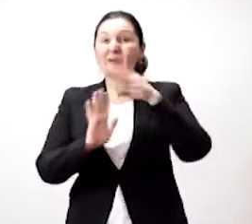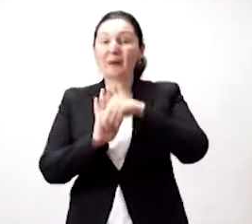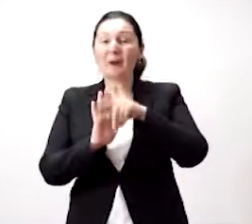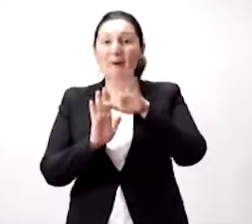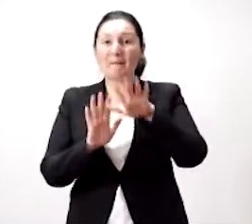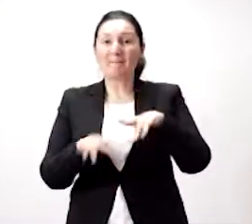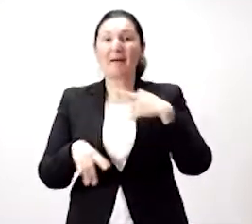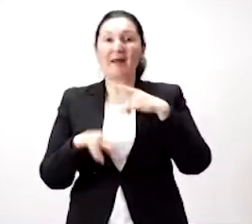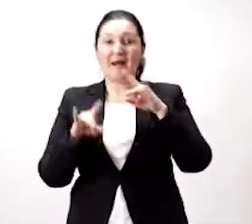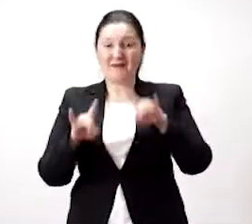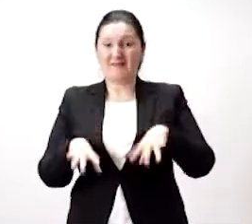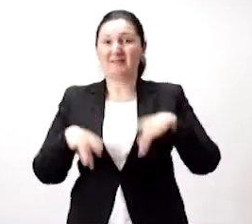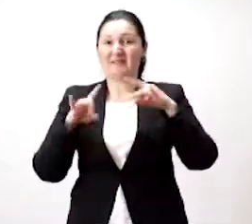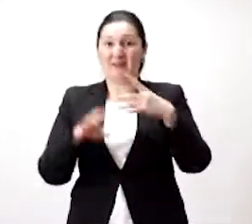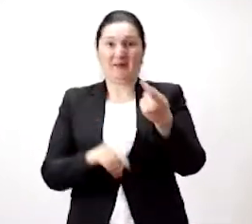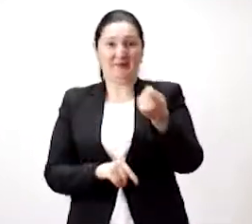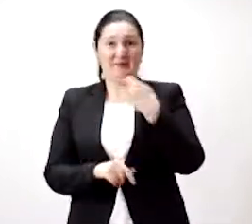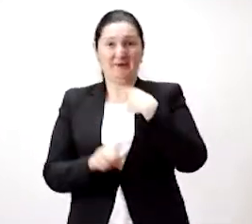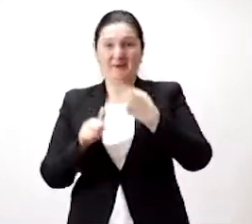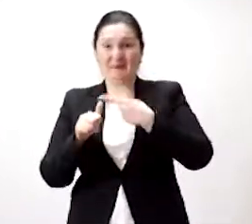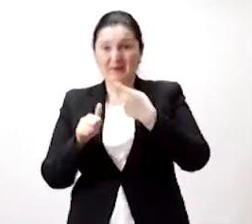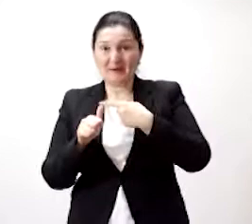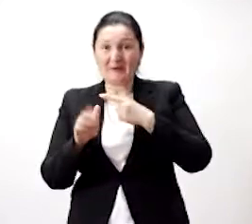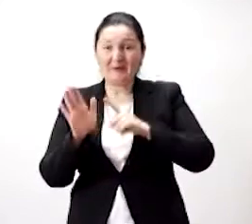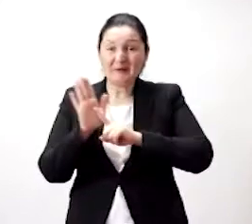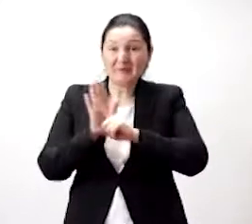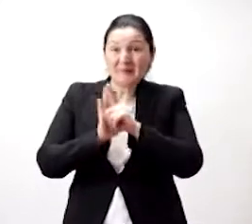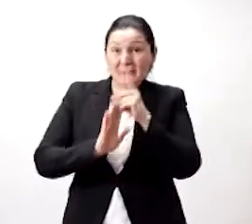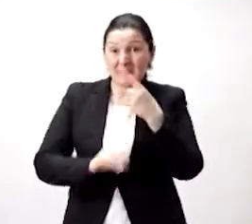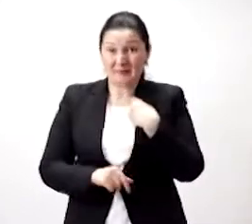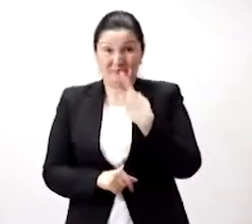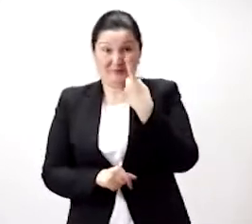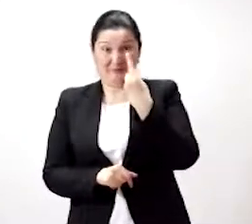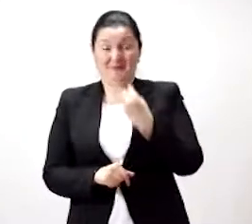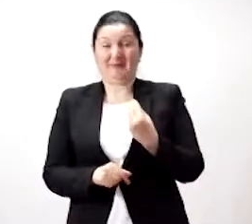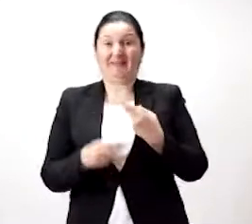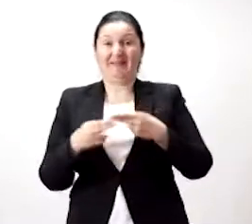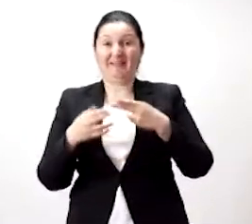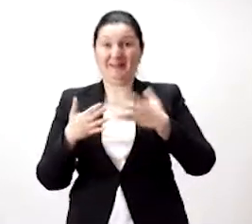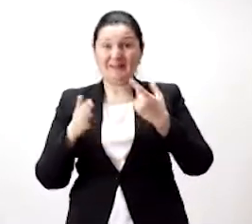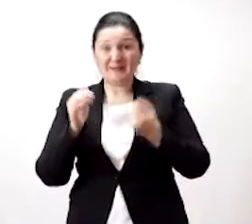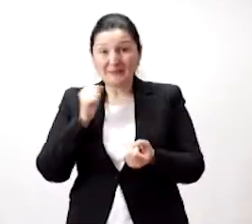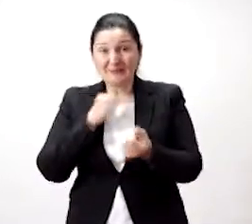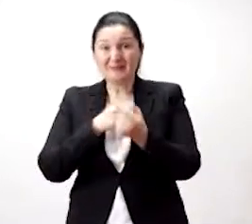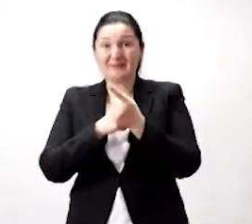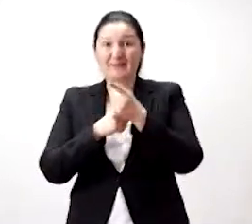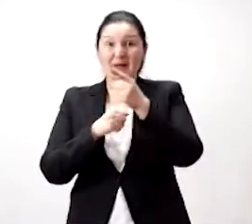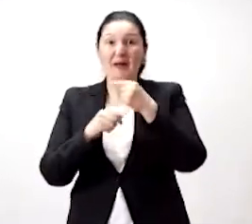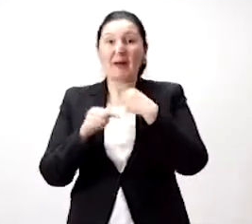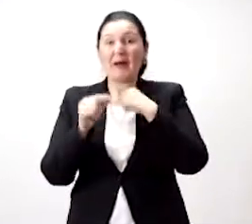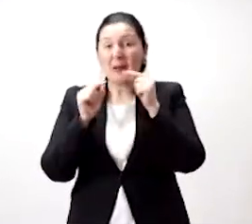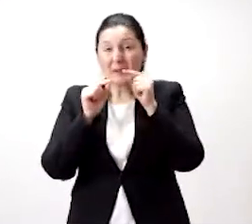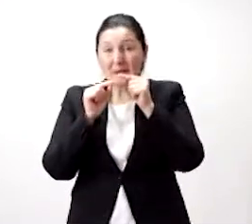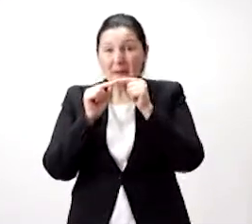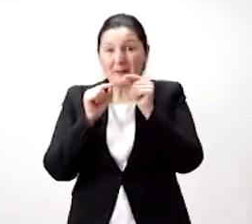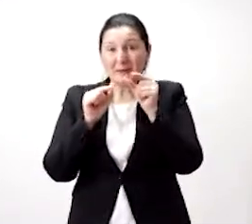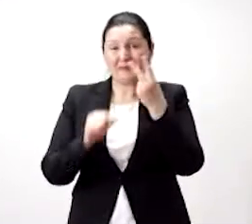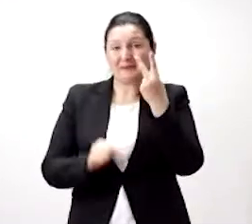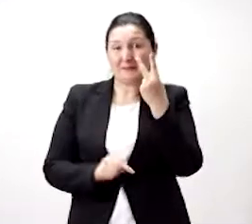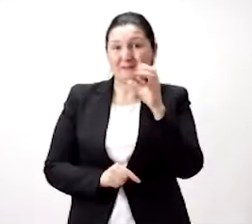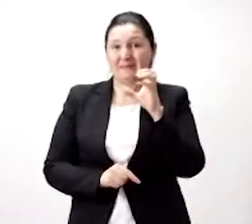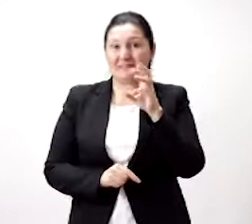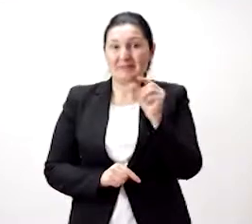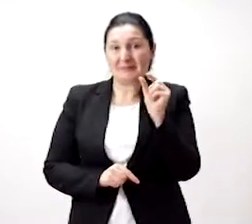Австралия маро ҳамин хел ном мебаранд. Нава как як рӯза шудам. Аз нохуни шумо каме дарустарам, яъне 2